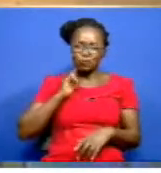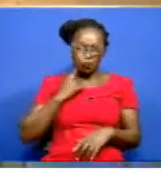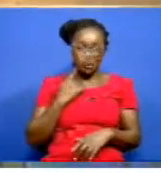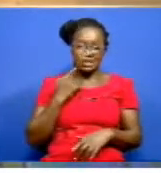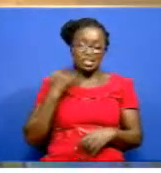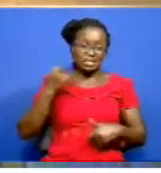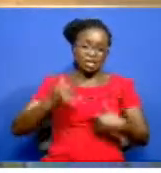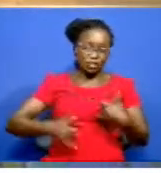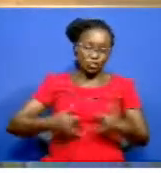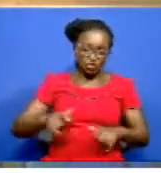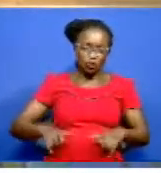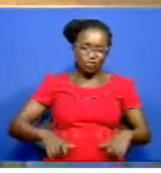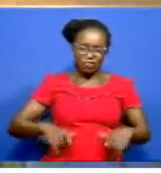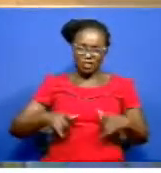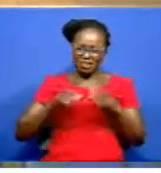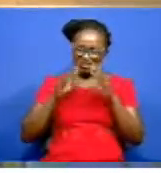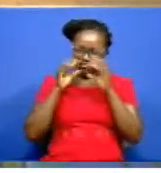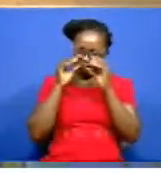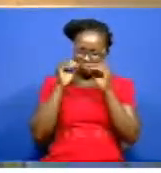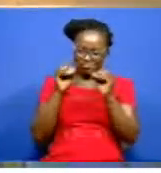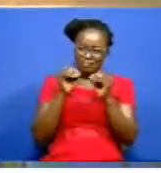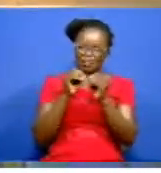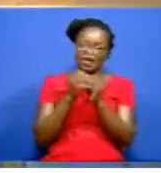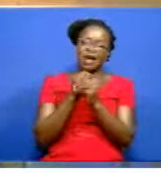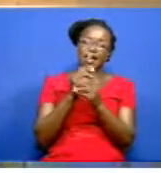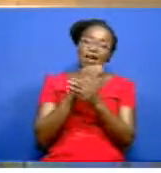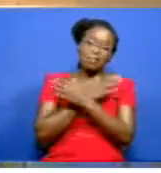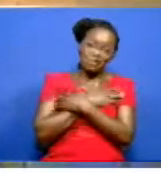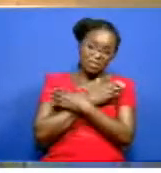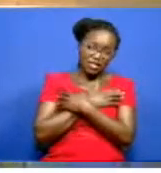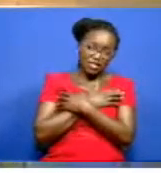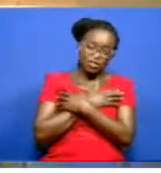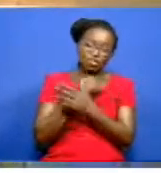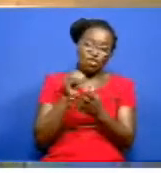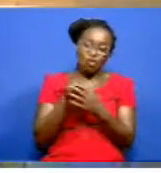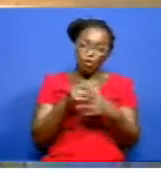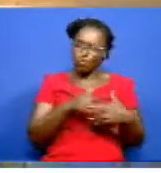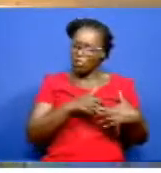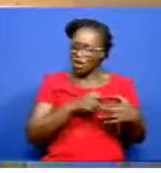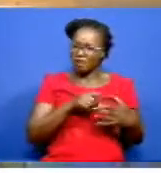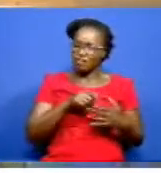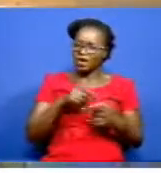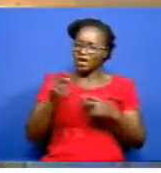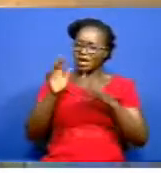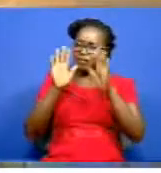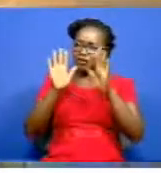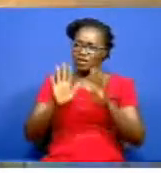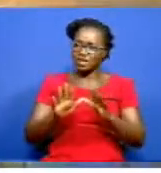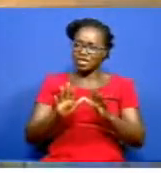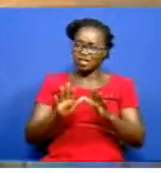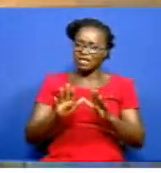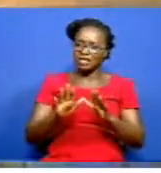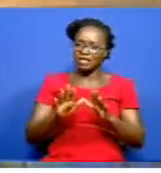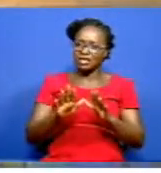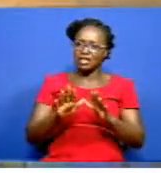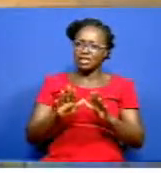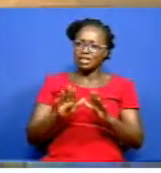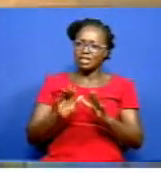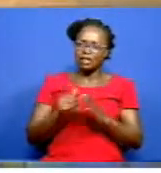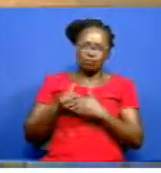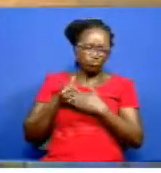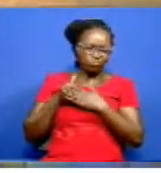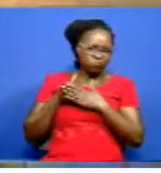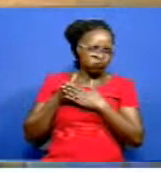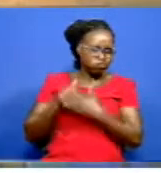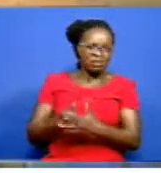hauoni marafiki wako ama mpenzi wako akimaanisha kitu. So inakupeleka kwa, tunaweza sema it pushes you to the